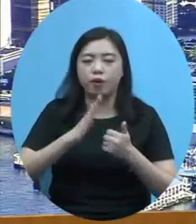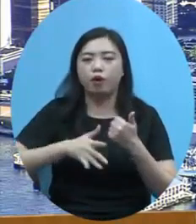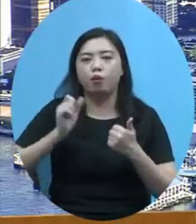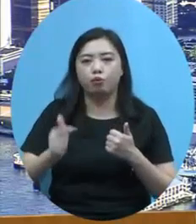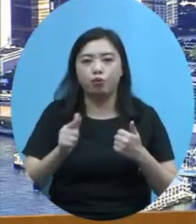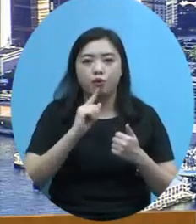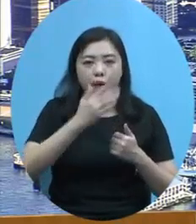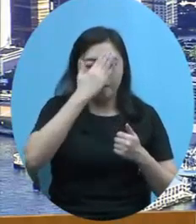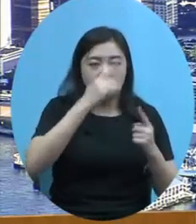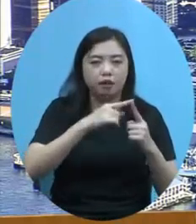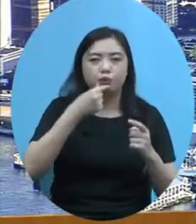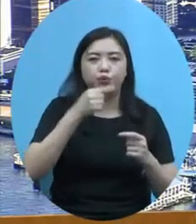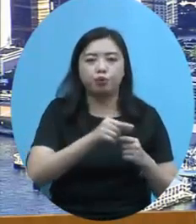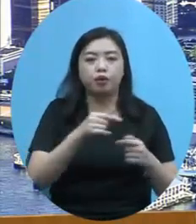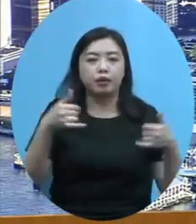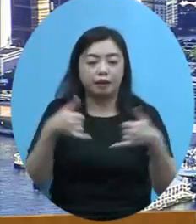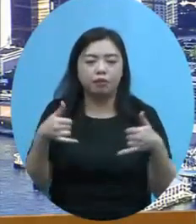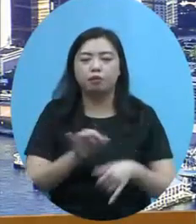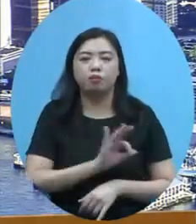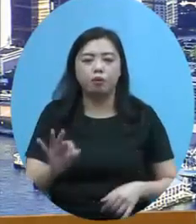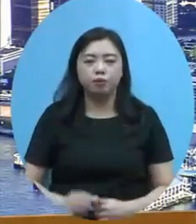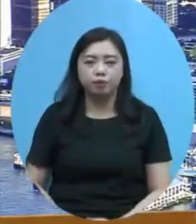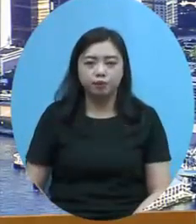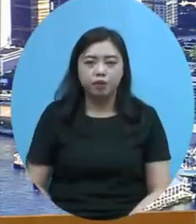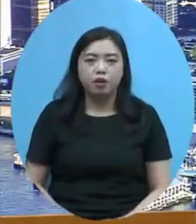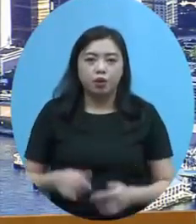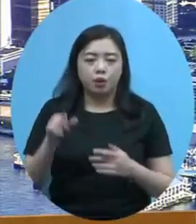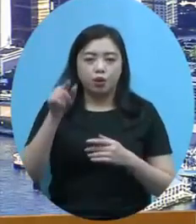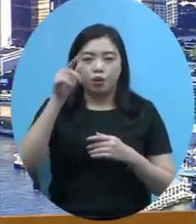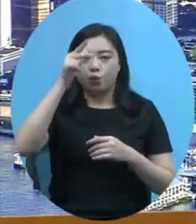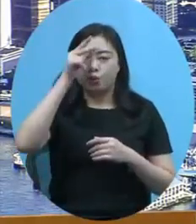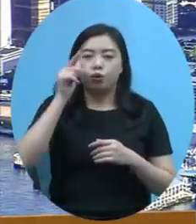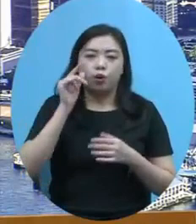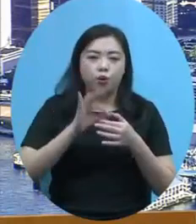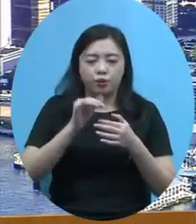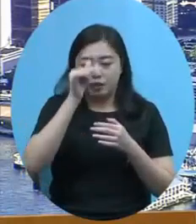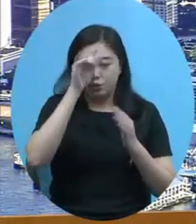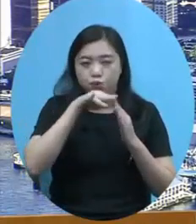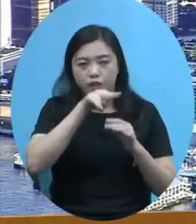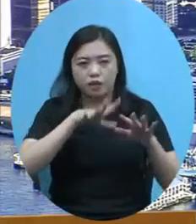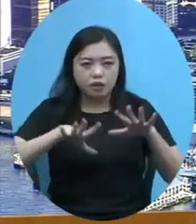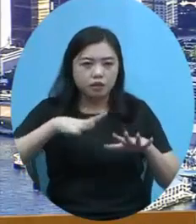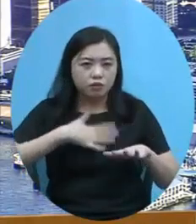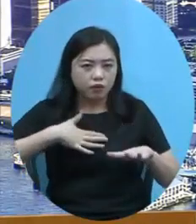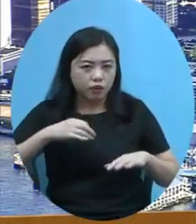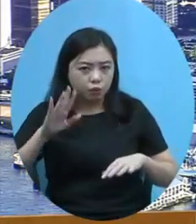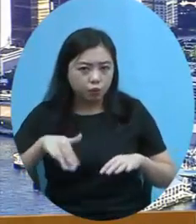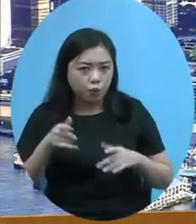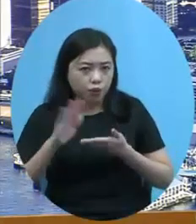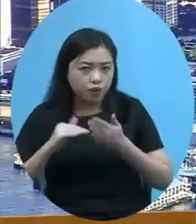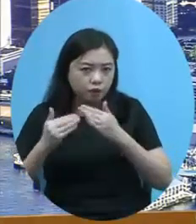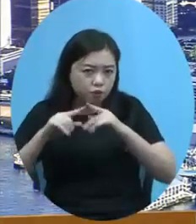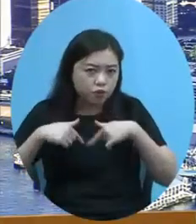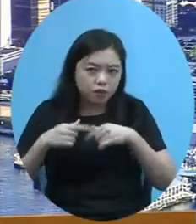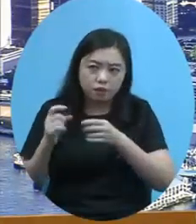沒有病人是被界定為一個緊密接觸者的。聯合醫院會繼續密切監察員工的健康狀況，並且與衛生防護